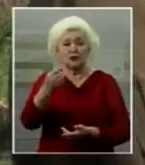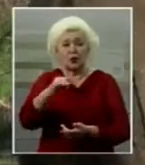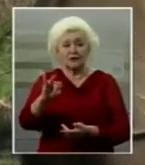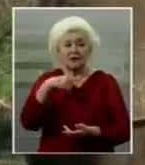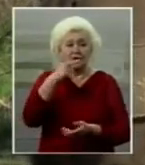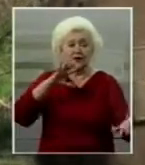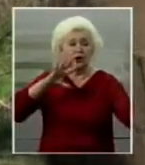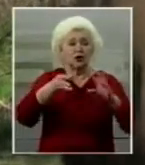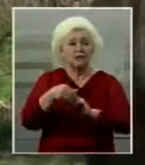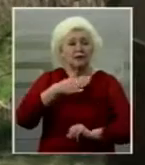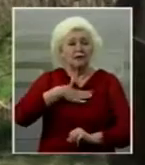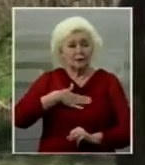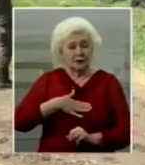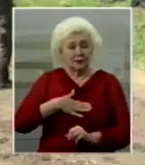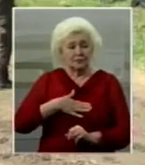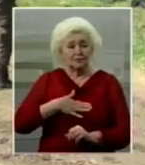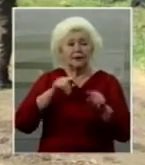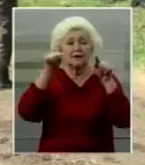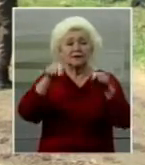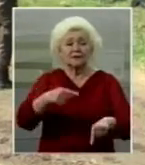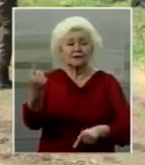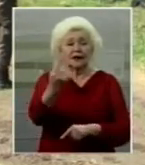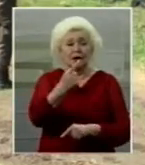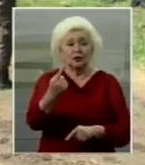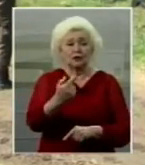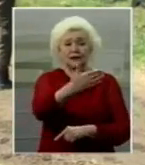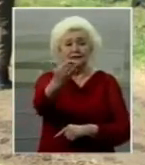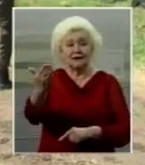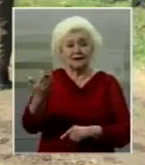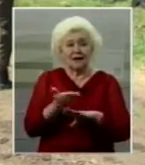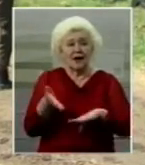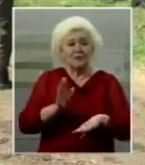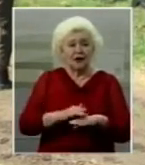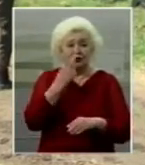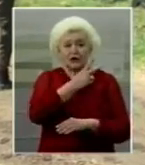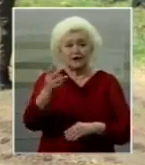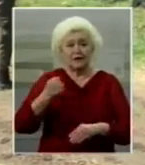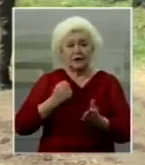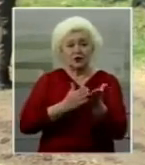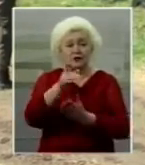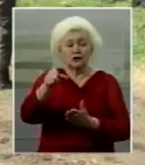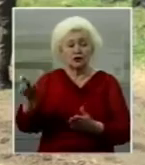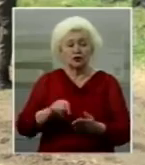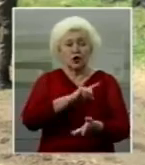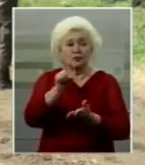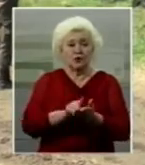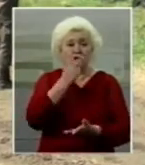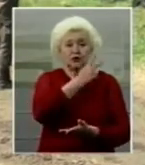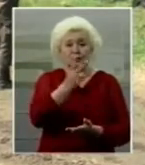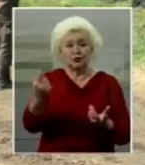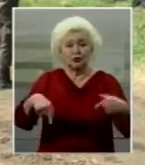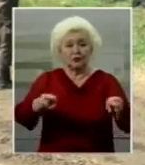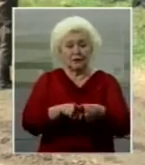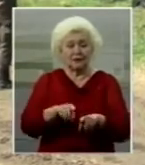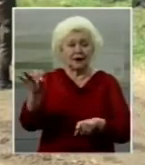говорить, результатом задоволений. Це один із найважчих видів, тому що військовослужбовець повинен продемонструвати як